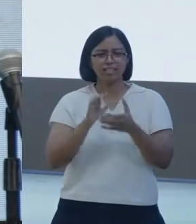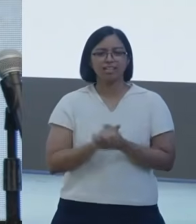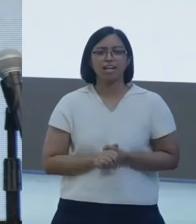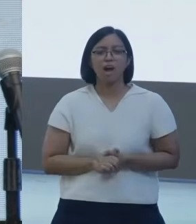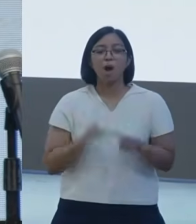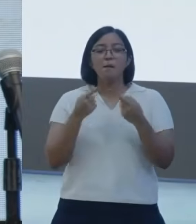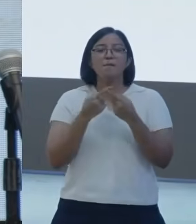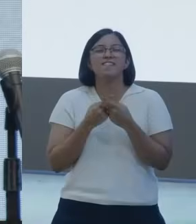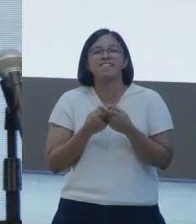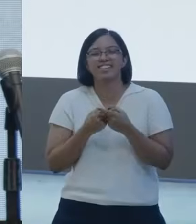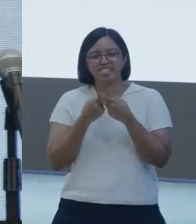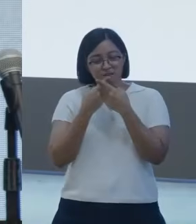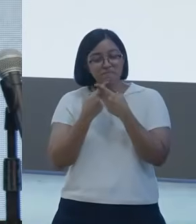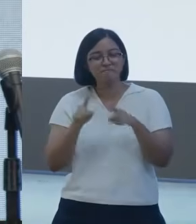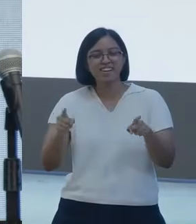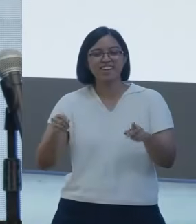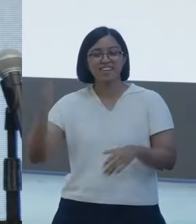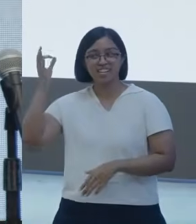sermon. No?